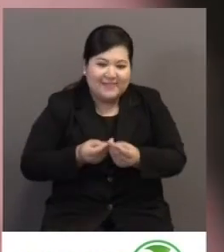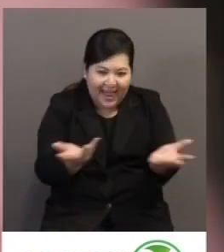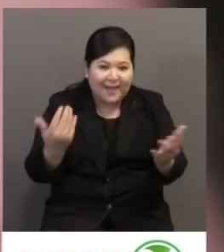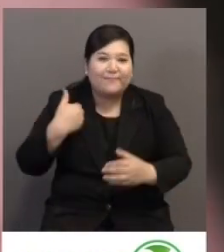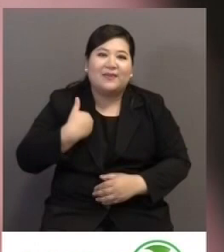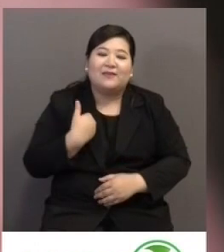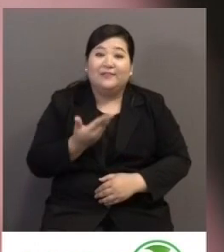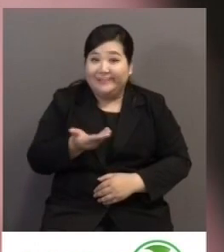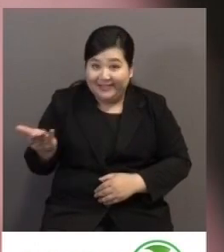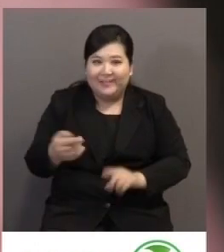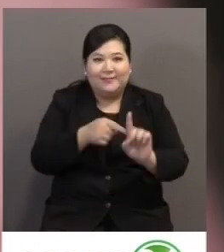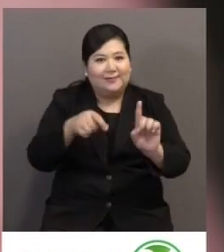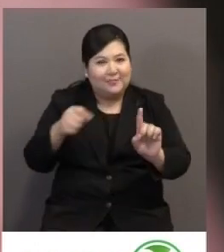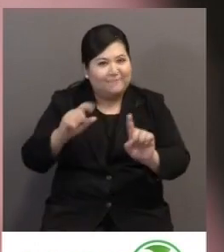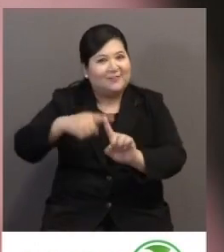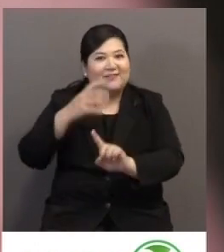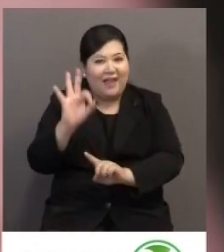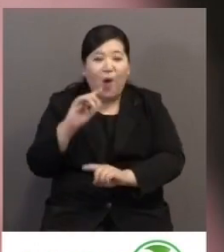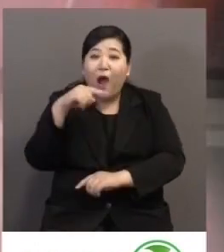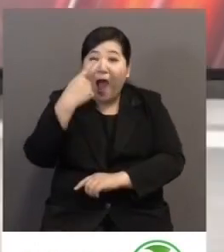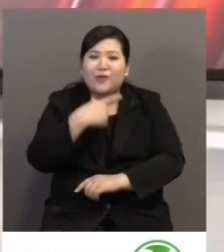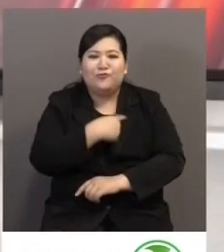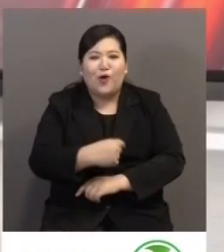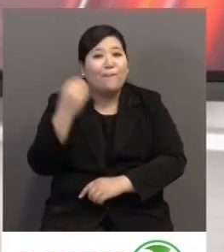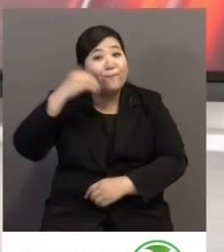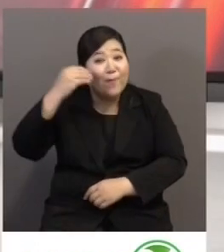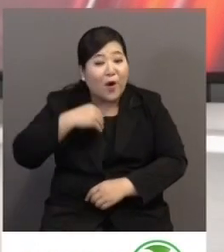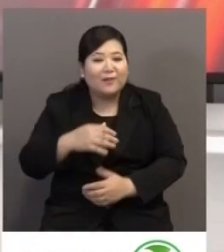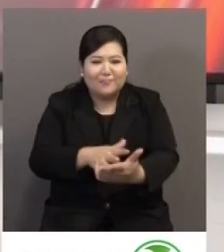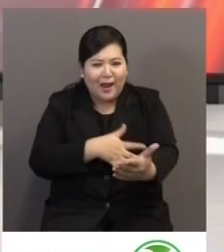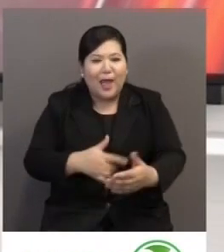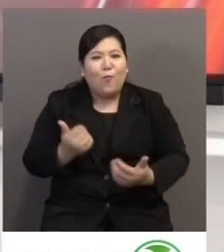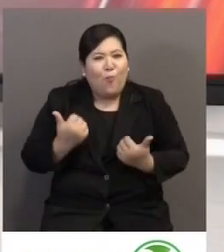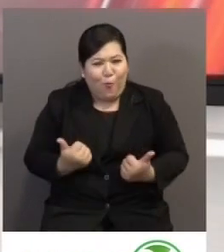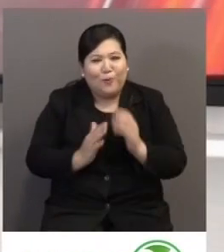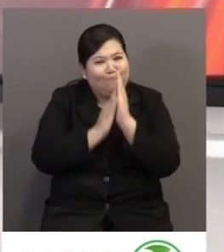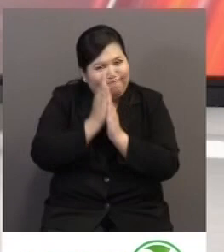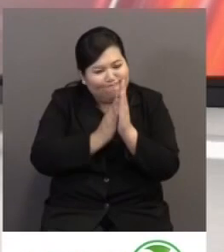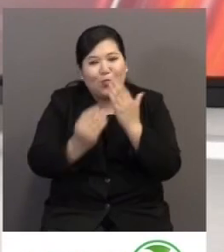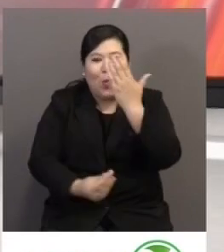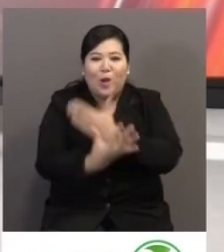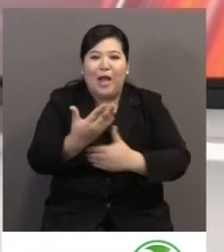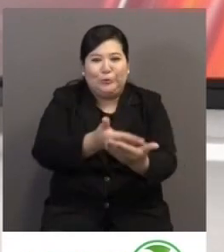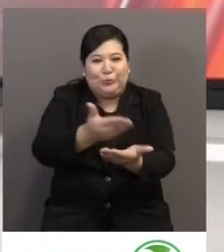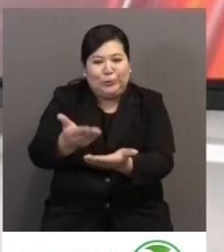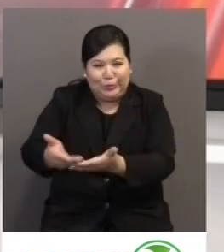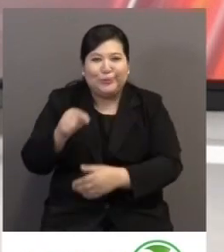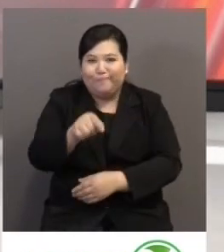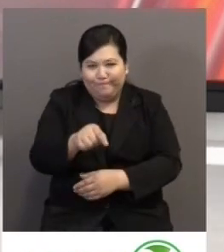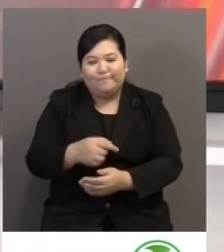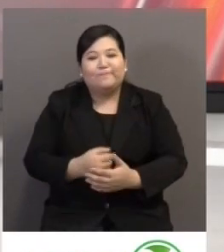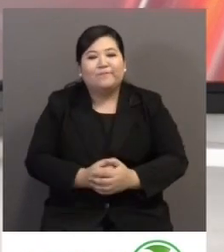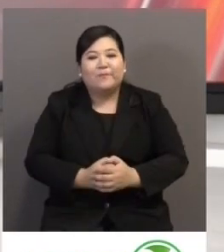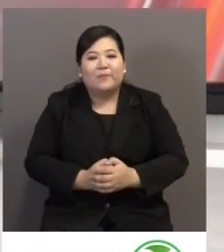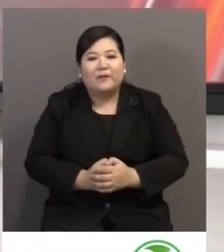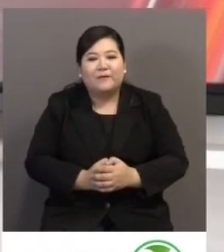ล้งพาซ่าดอนเมืองค่ะแหมใครที่เป็นลูกค้าเจ๊เล้งมานานก็บอกว่าตอนนี้ได้โอกาสในการได้กำไรคืนแล้วนะคะแต่